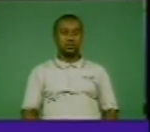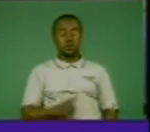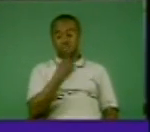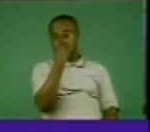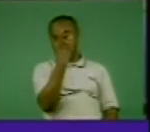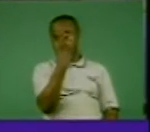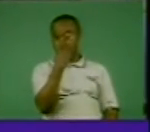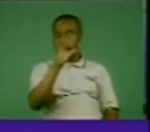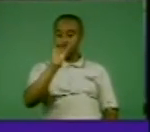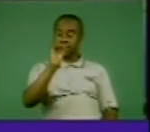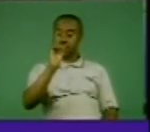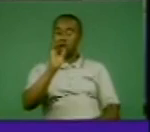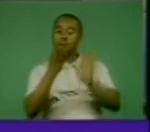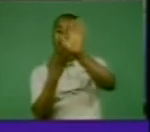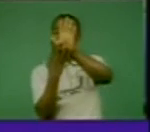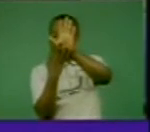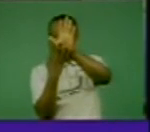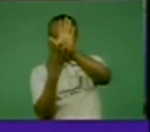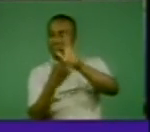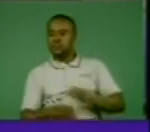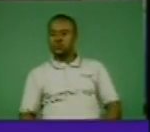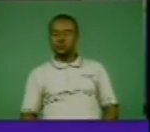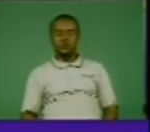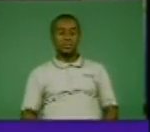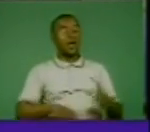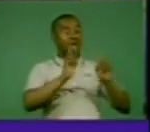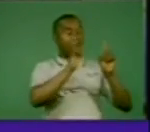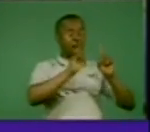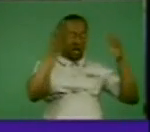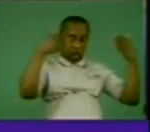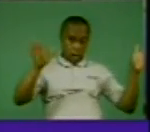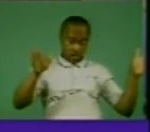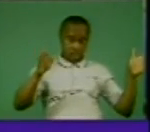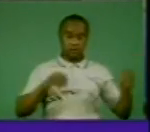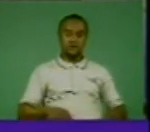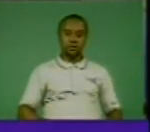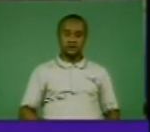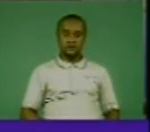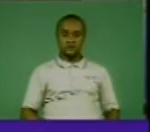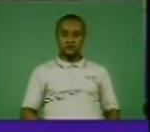108 za wazi. Kura za hapana wazi zilikuwa ni